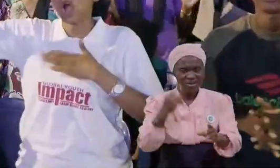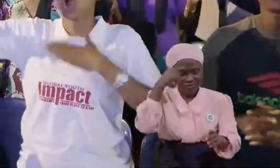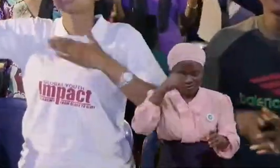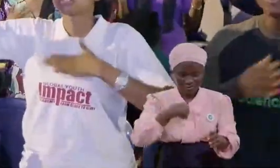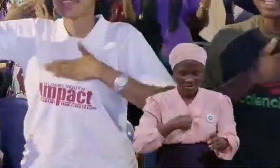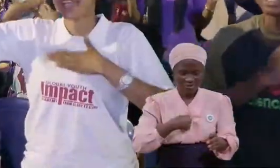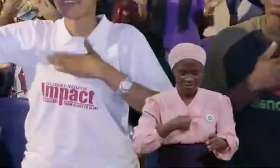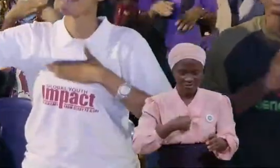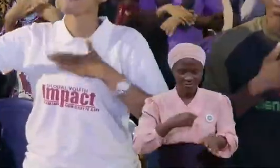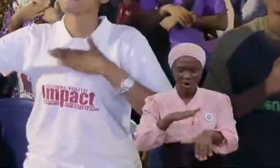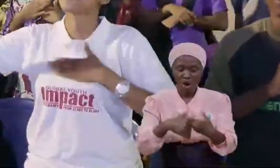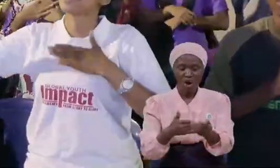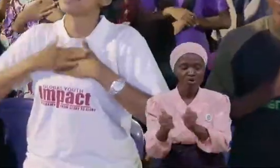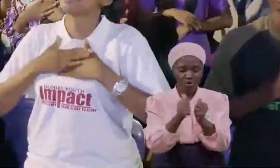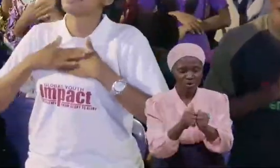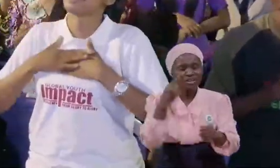Tout pour moi.